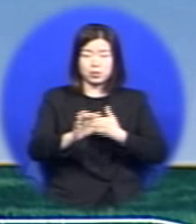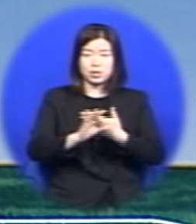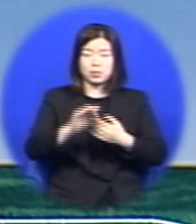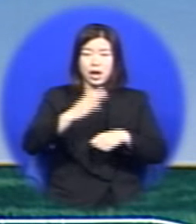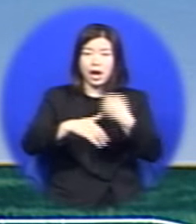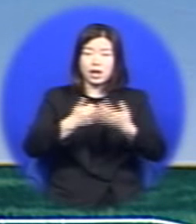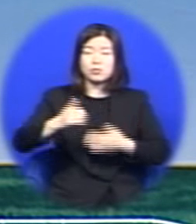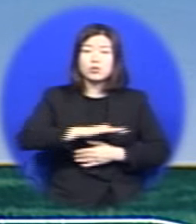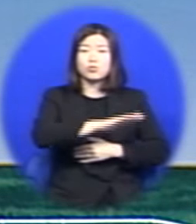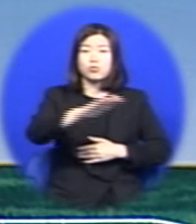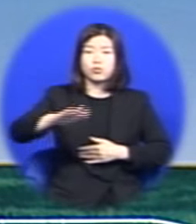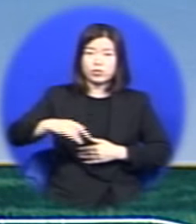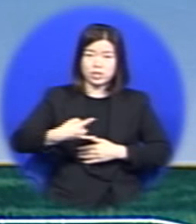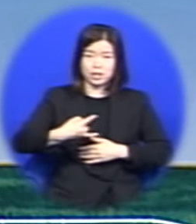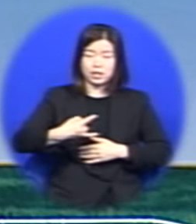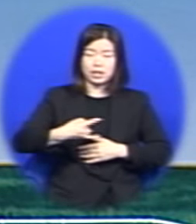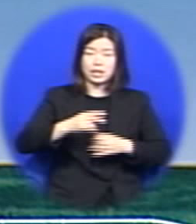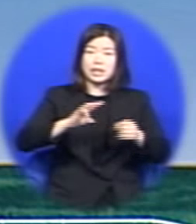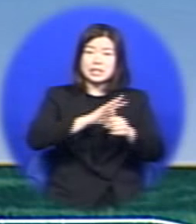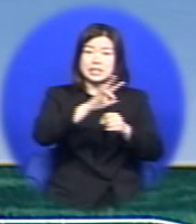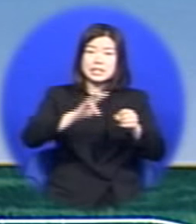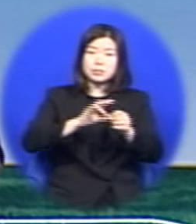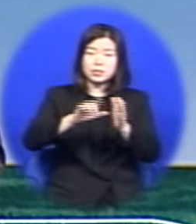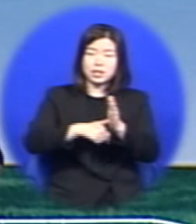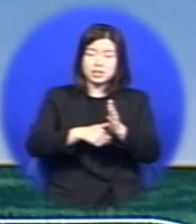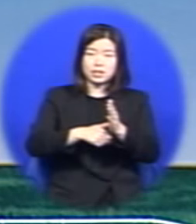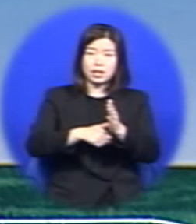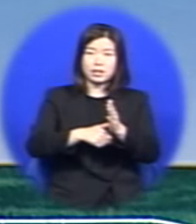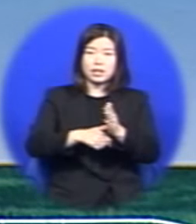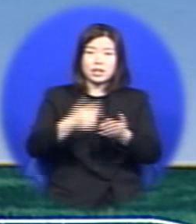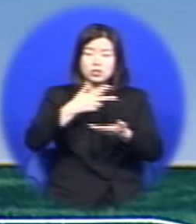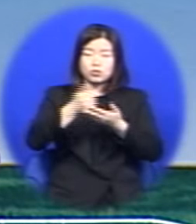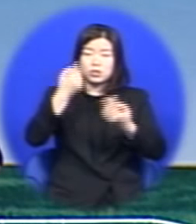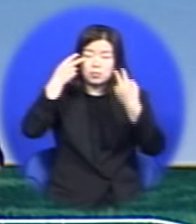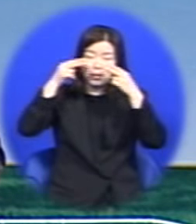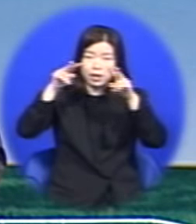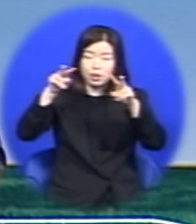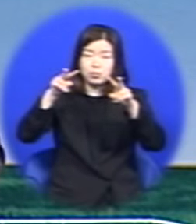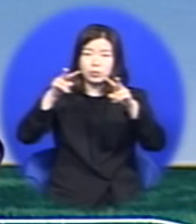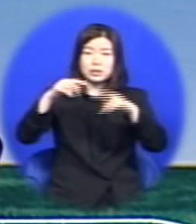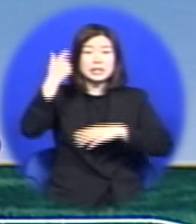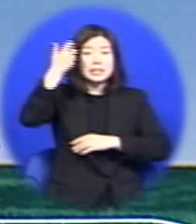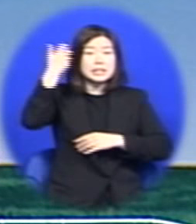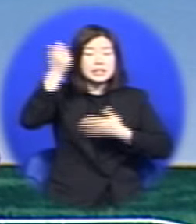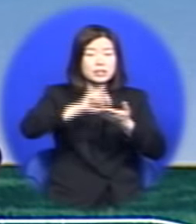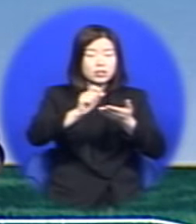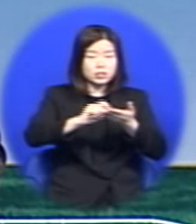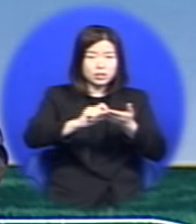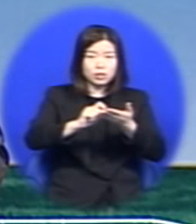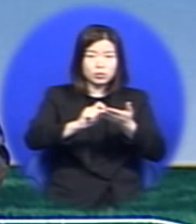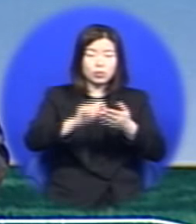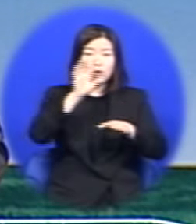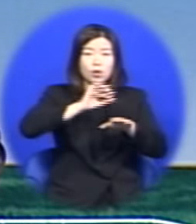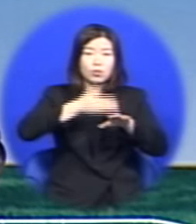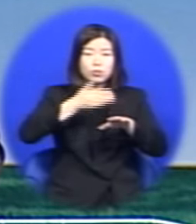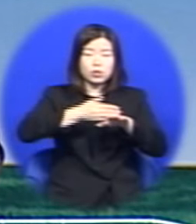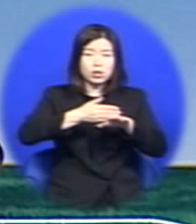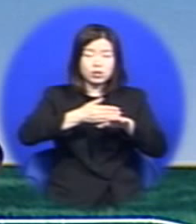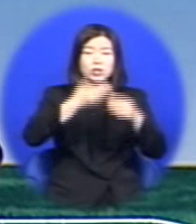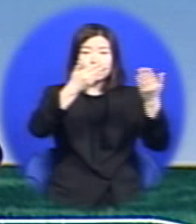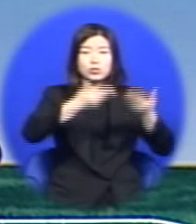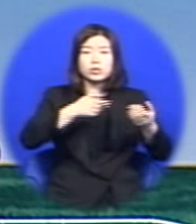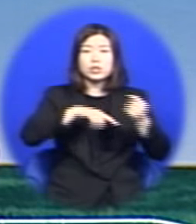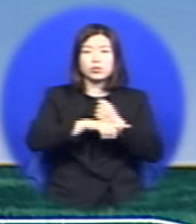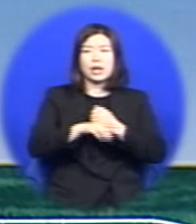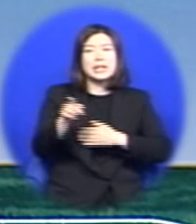우리에게 24시간 예수님을 바라보는 영성 일기로 훈련시키고 있는 것이 바로 그 이유 때문이라고 하는 것을 깨달았기